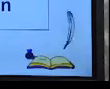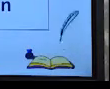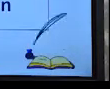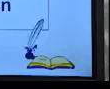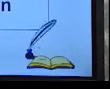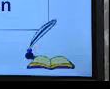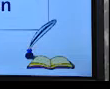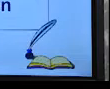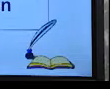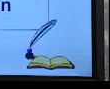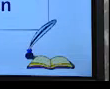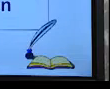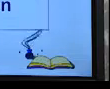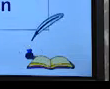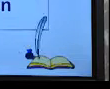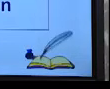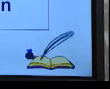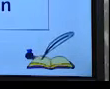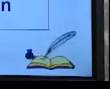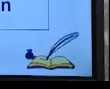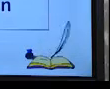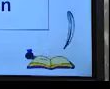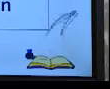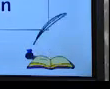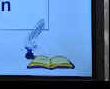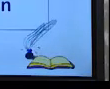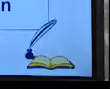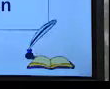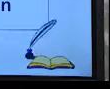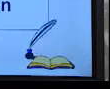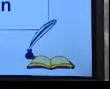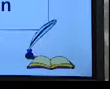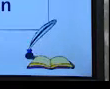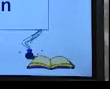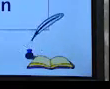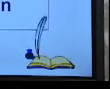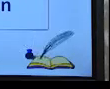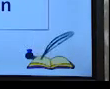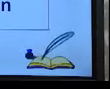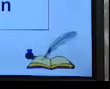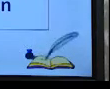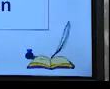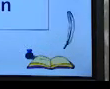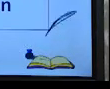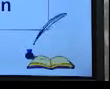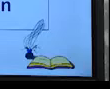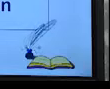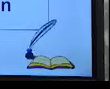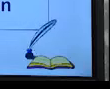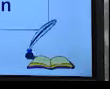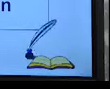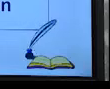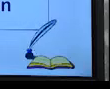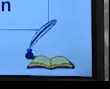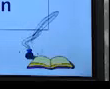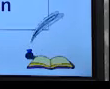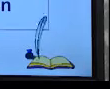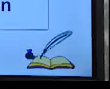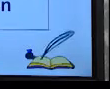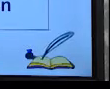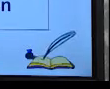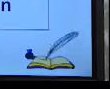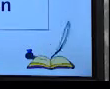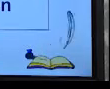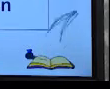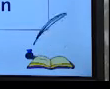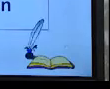kannst, er, sie, es kann, wir können, ihr könnt und sie können. Ushbu demak jadvalni